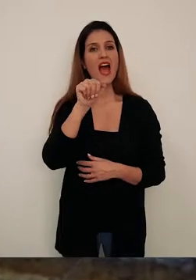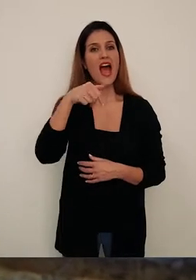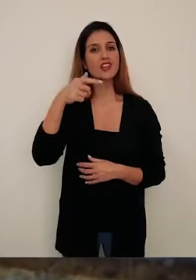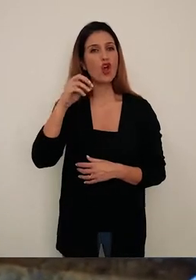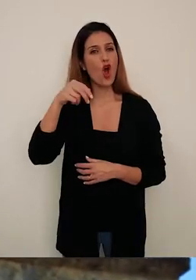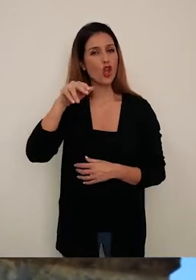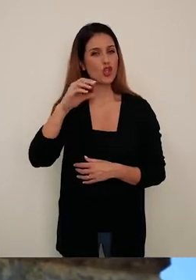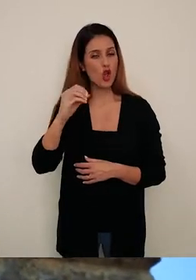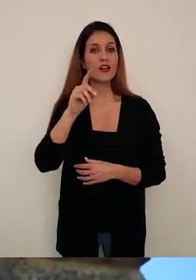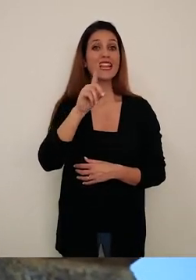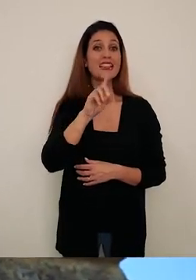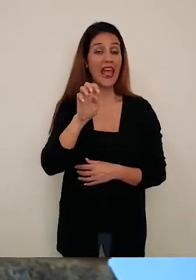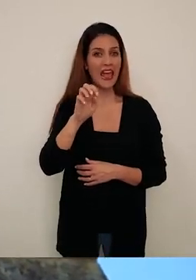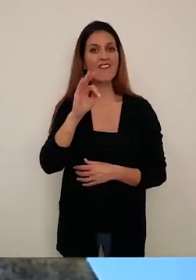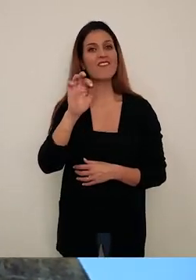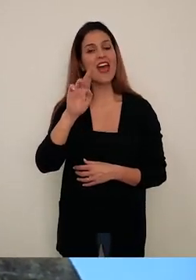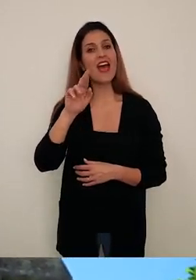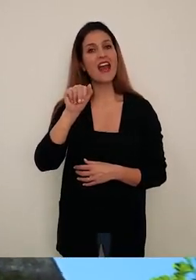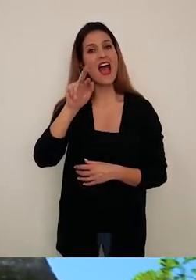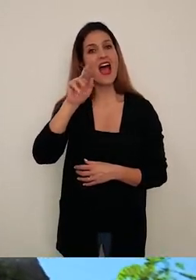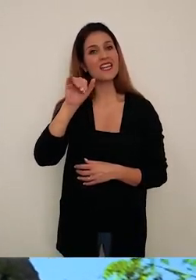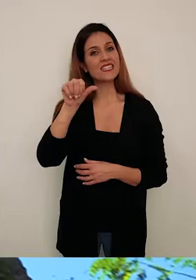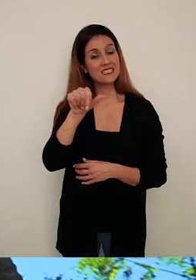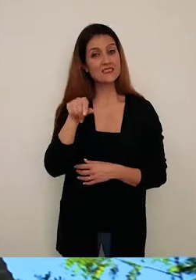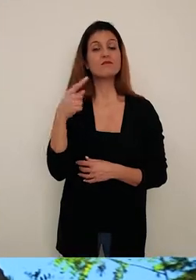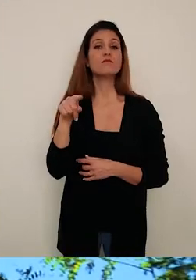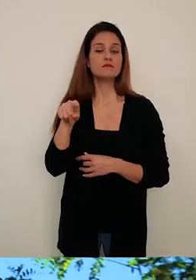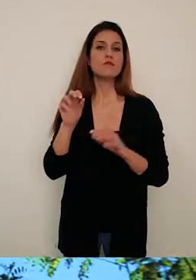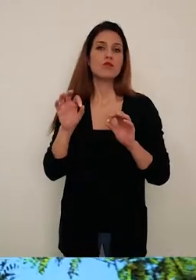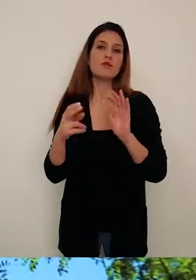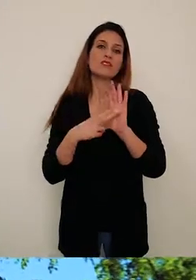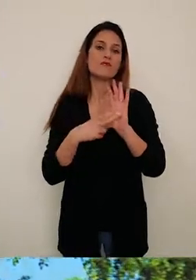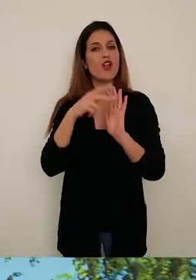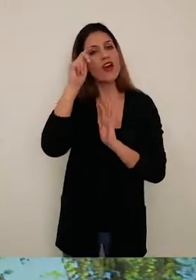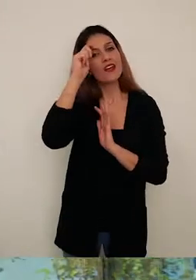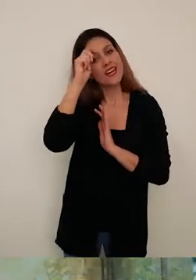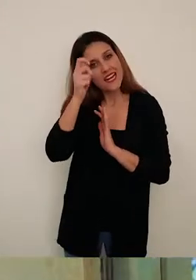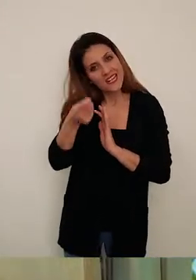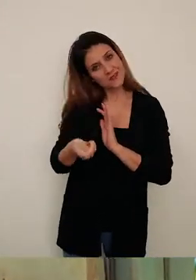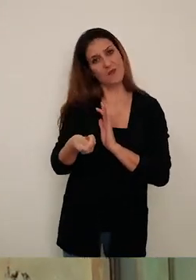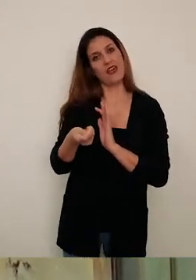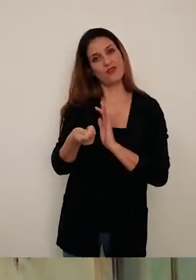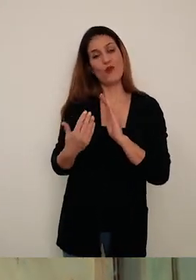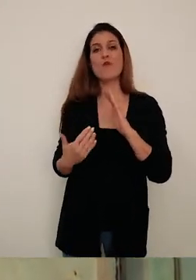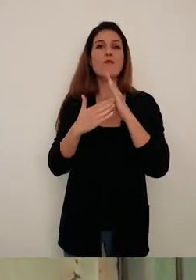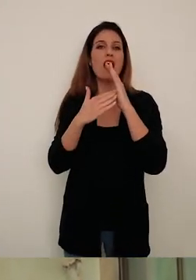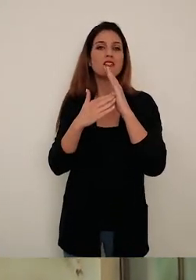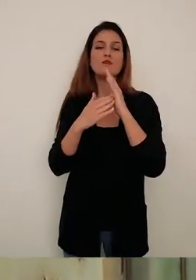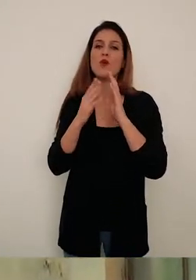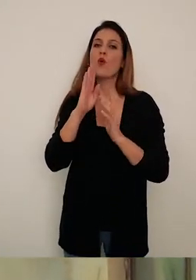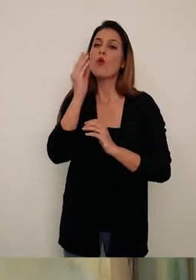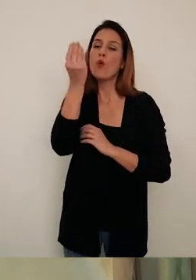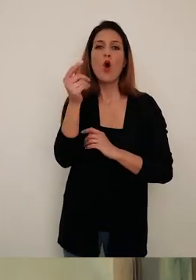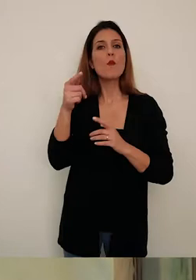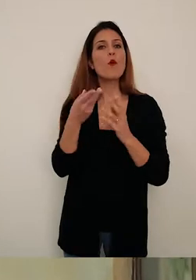Il monumento in onore di Antonio De Ferraris è l'esempio più tangibile del profondo rispetto che la città di Galatone dedica al suo uomo